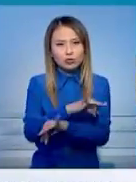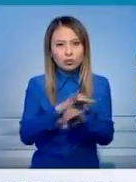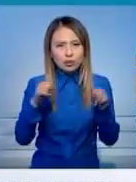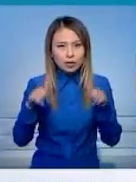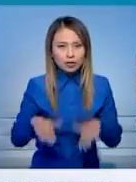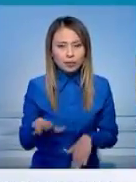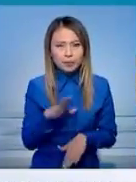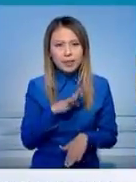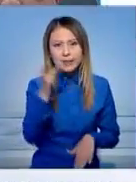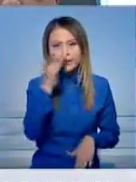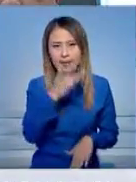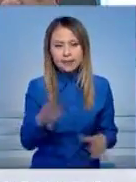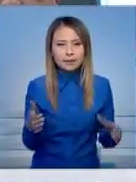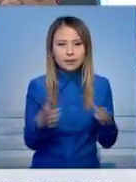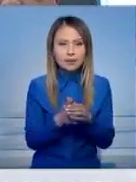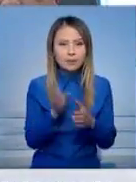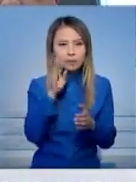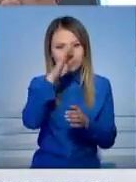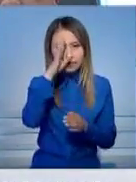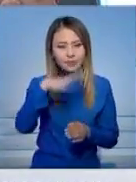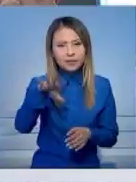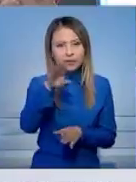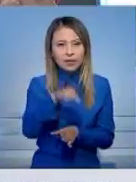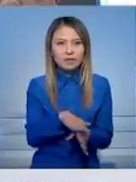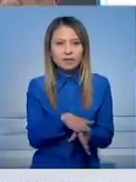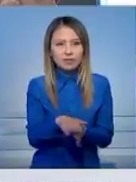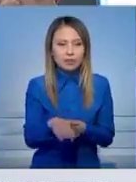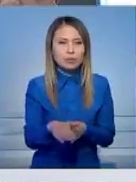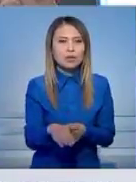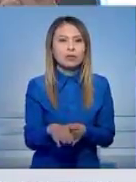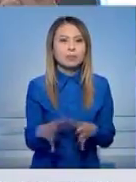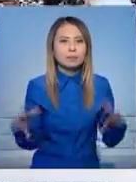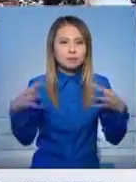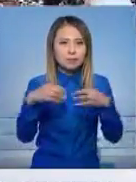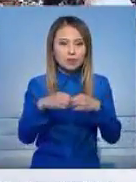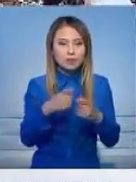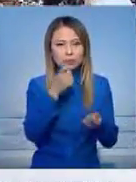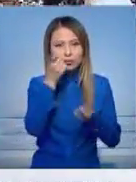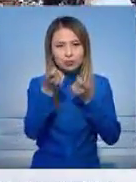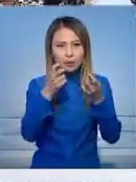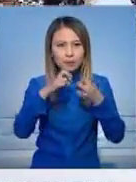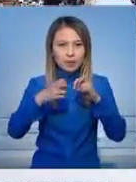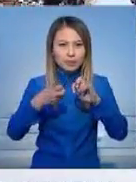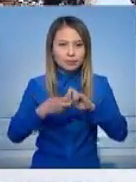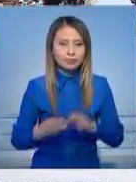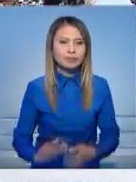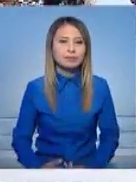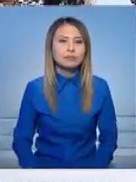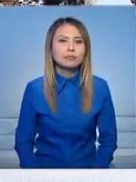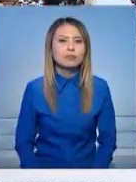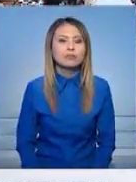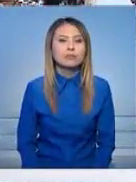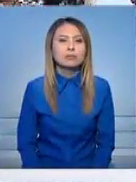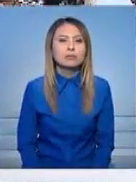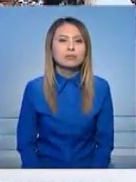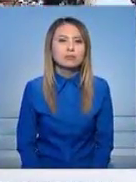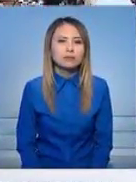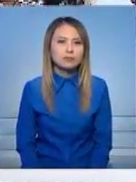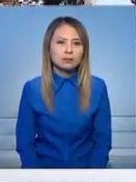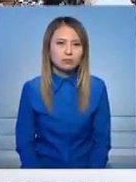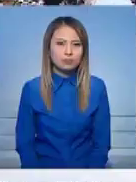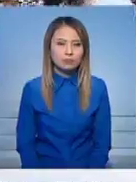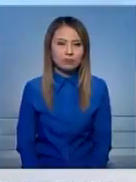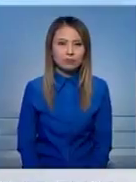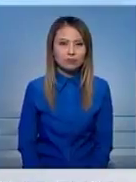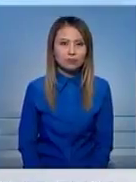арналды. Саяси ұйым ата-аналар мен атқарушы билік өкілдерінің басын қосып, түйінді түйткілді талқылады. 8 жасар ұлым қант